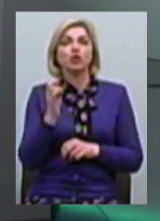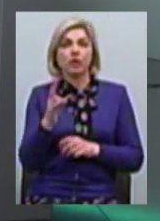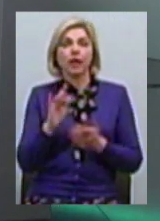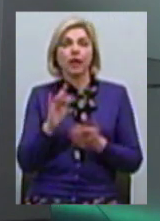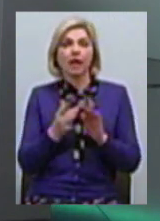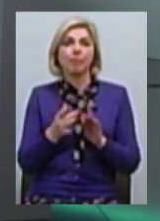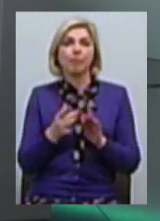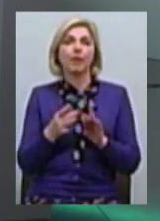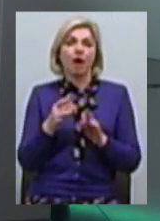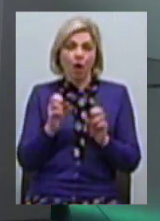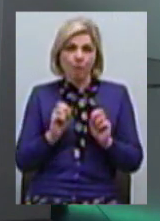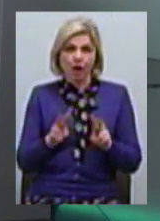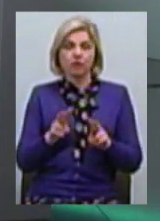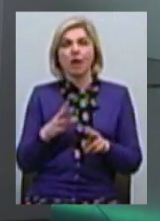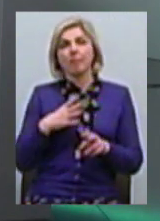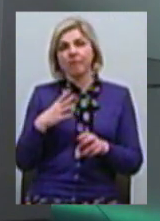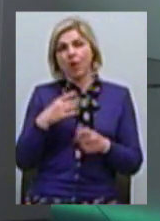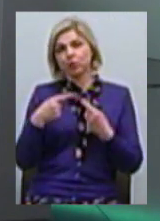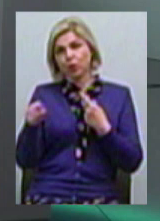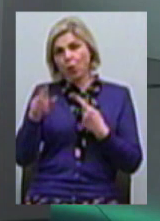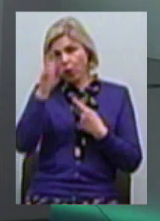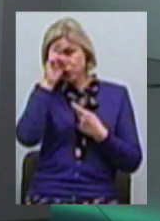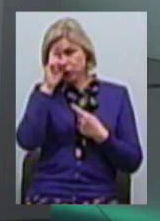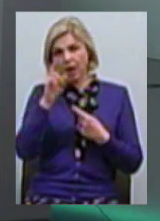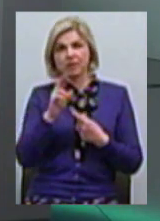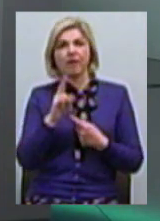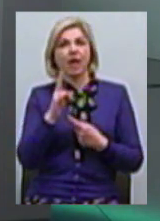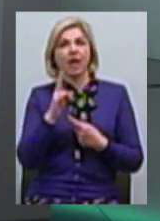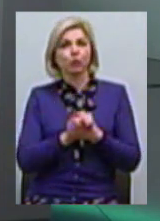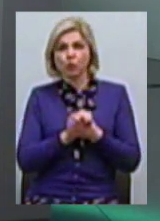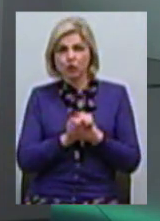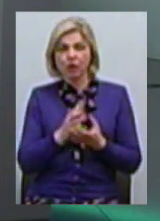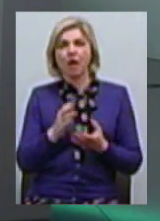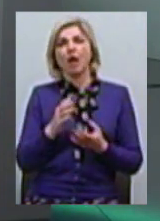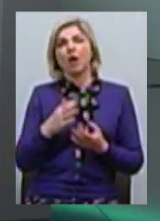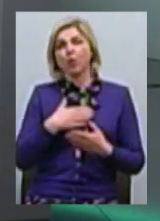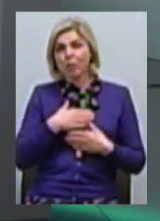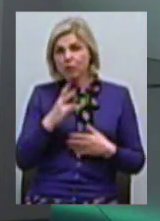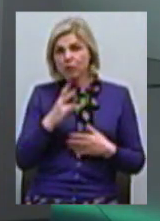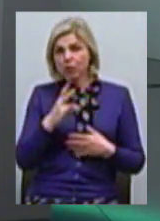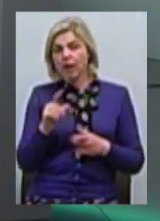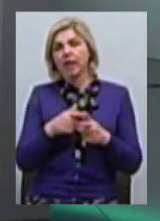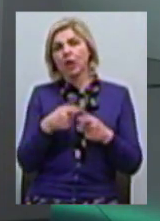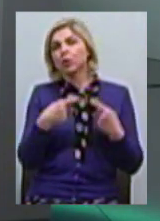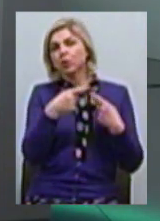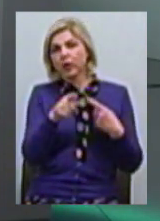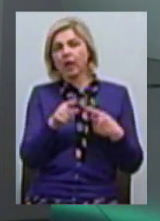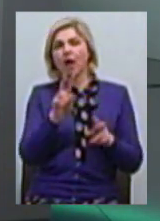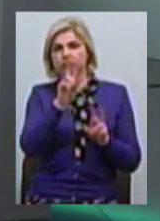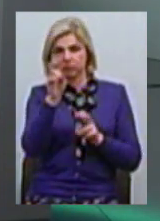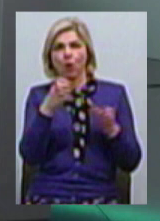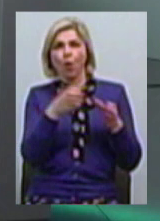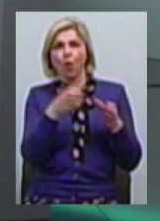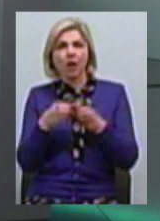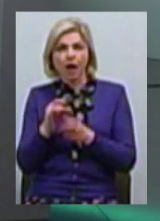либо другое государство недружелюбное, вот, либо являются какие-либо крупные корпорации, использующие